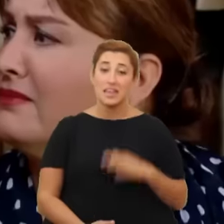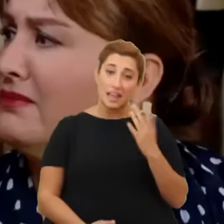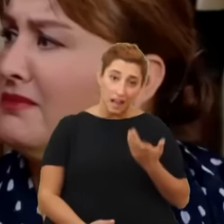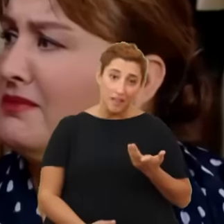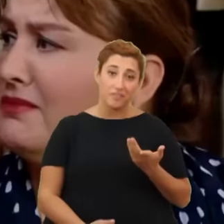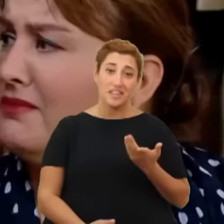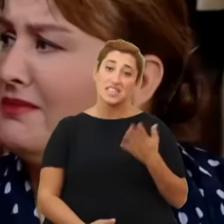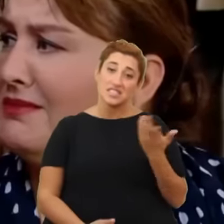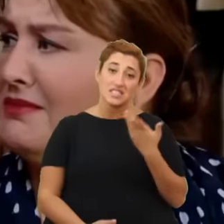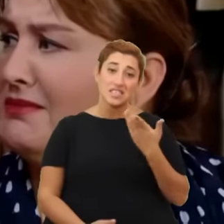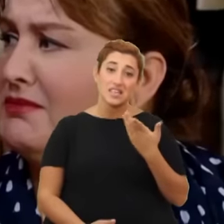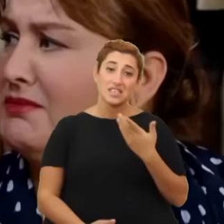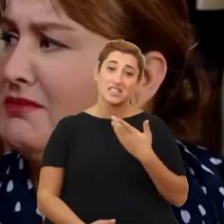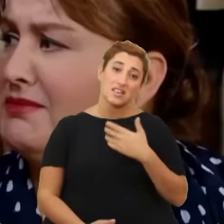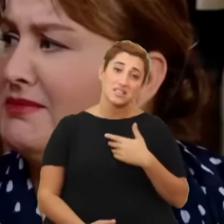yani işte